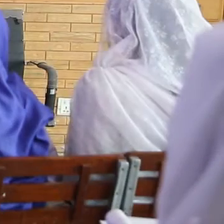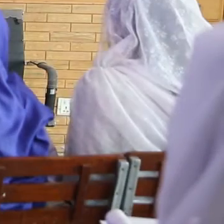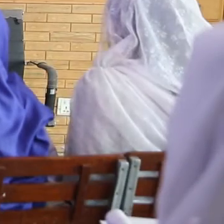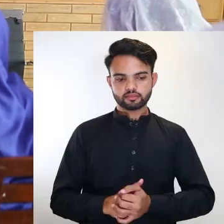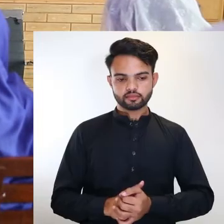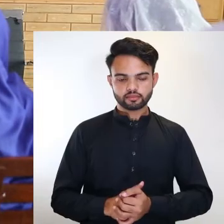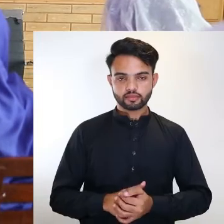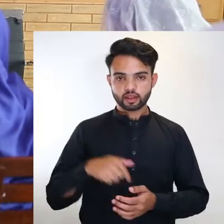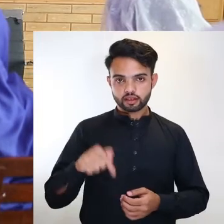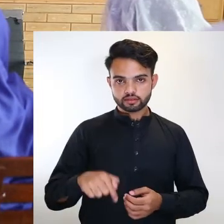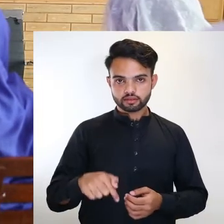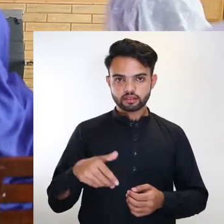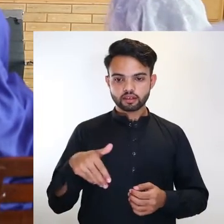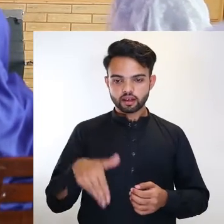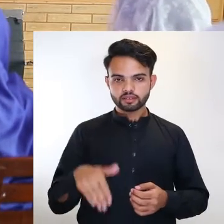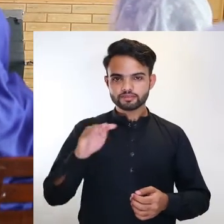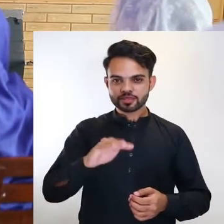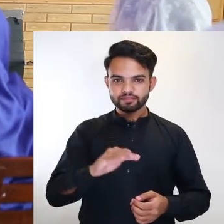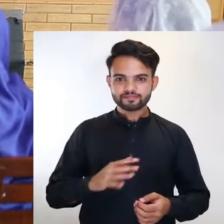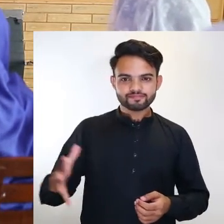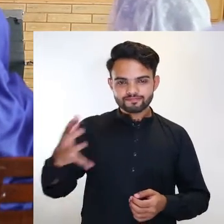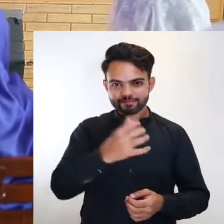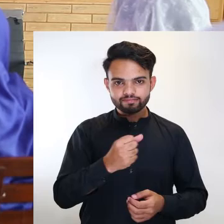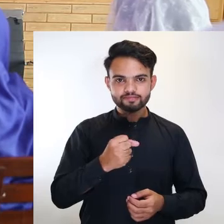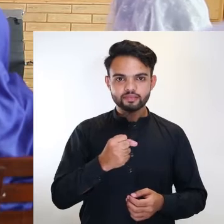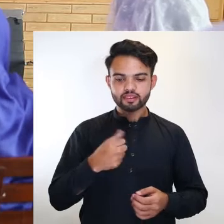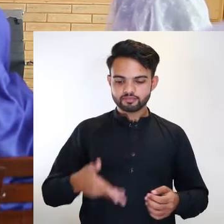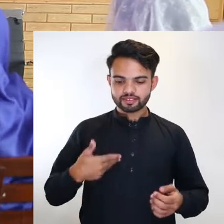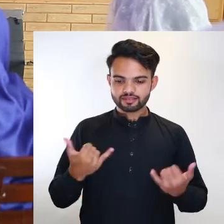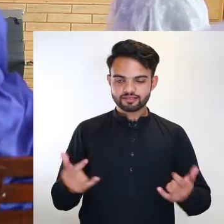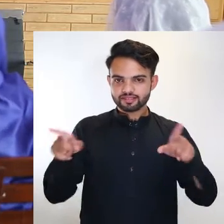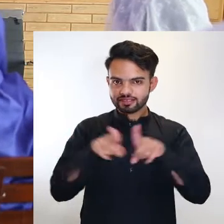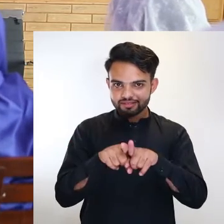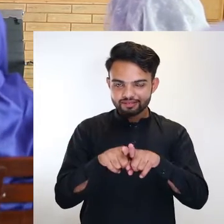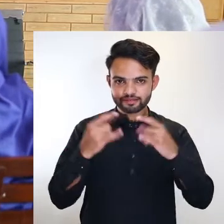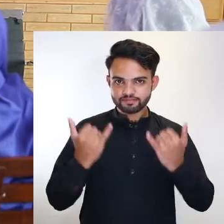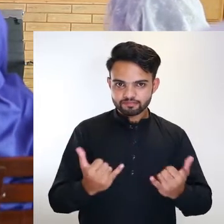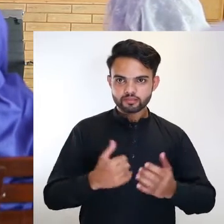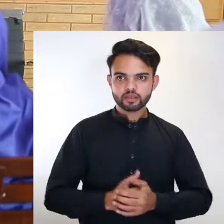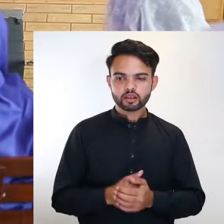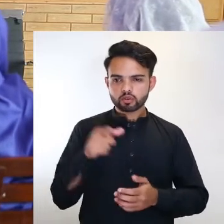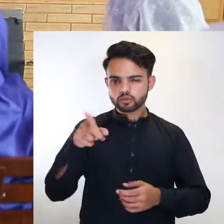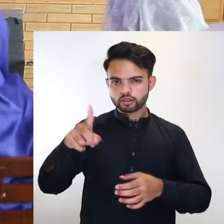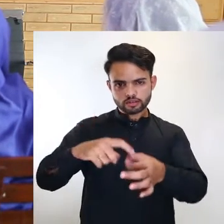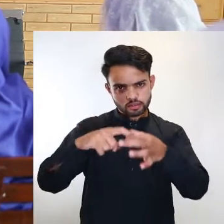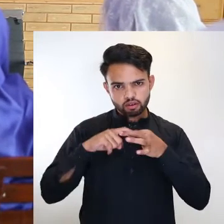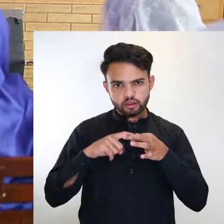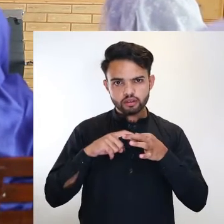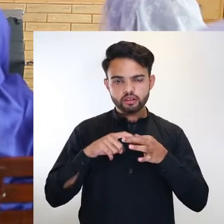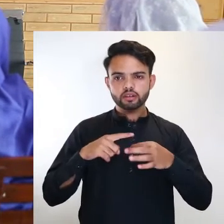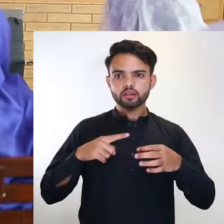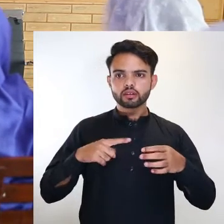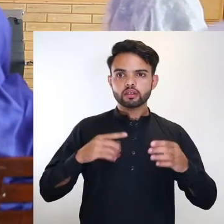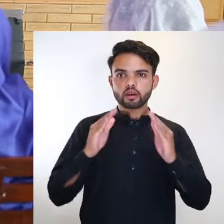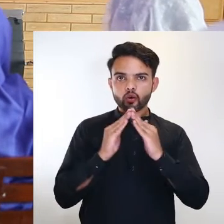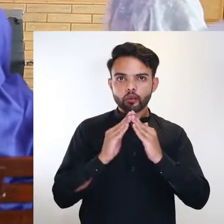अच्छा बच्चों, ये सारी सब्जियां हैं, ये मुतवाज़िन ग़िज़ा में शामिल हैं, ठीक है। अच्छा मुझे एक बात बताएं, आप में से कौन कौन है जो